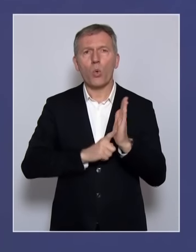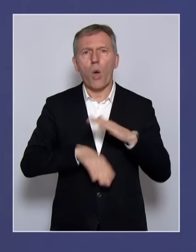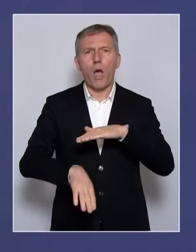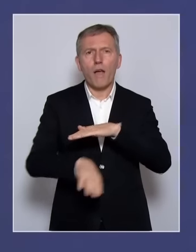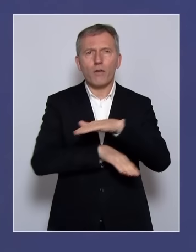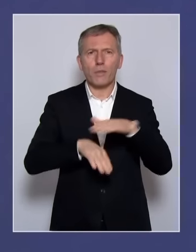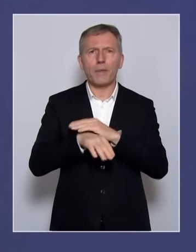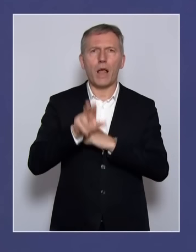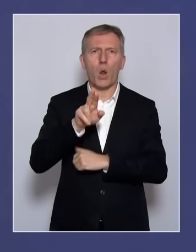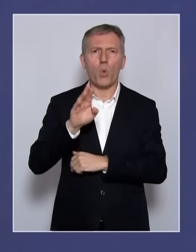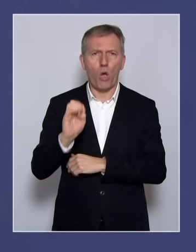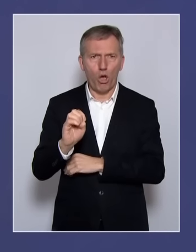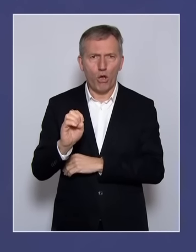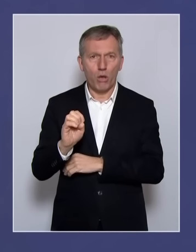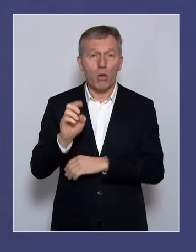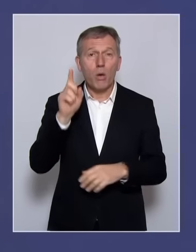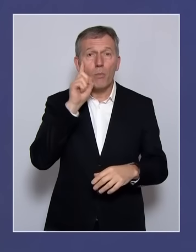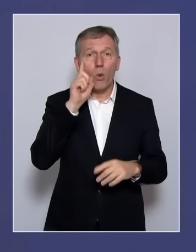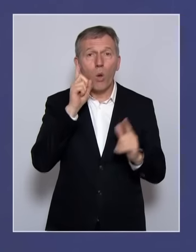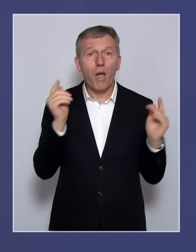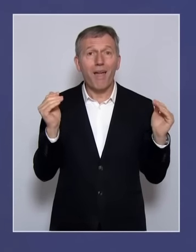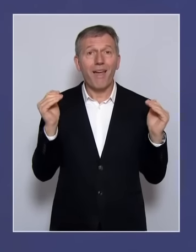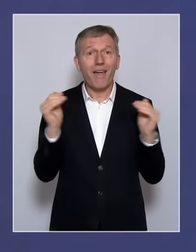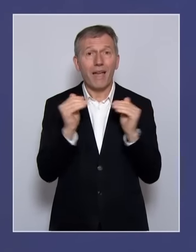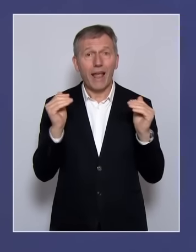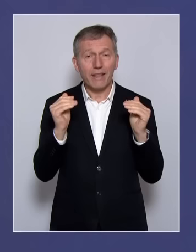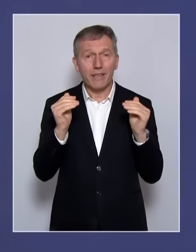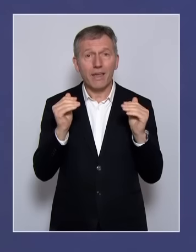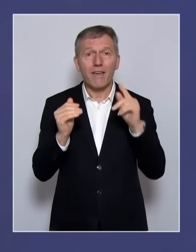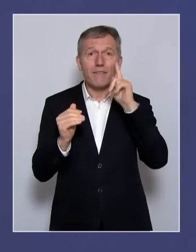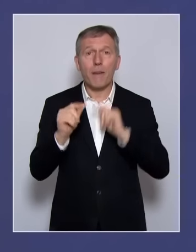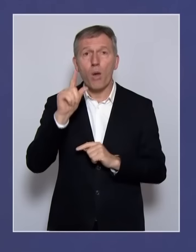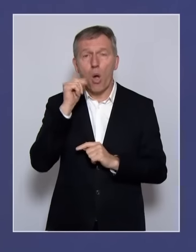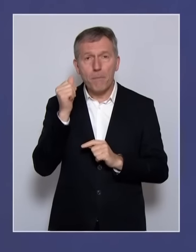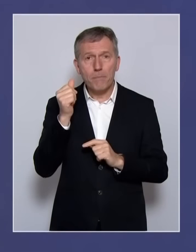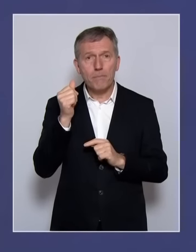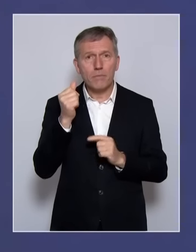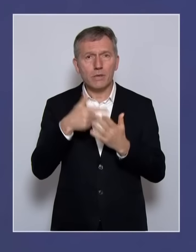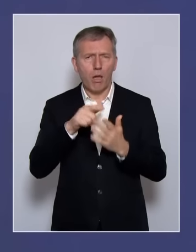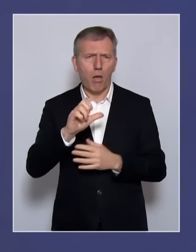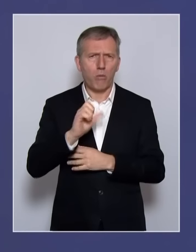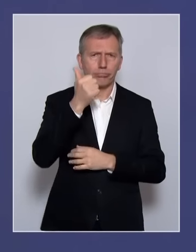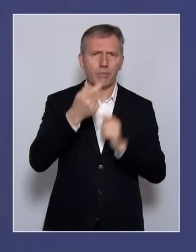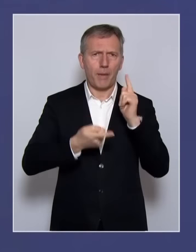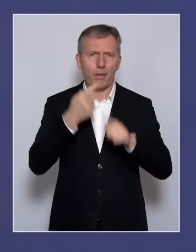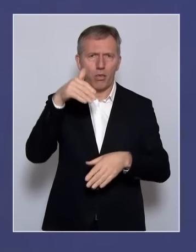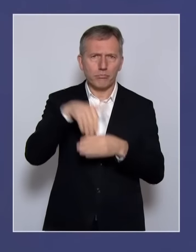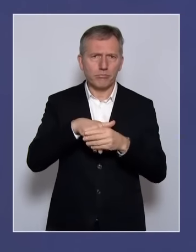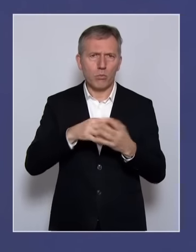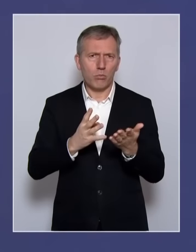de l'Union européenne parce que l'égalité entre les femmes et les hommes est au coeur de ce projet